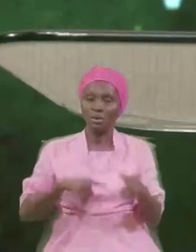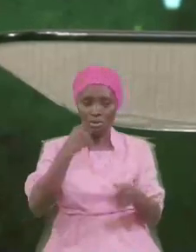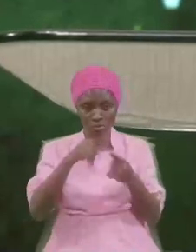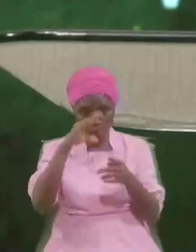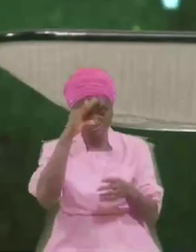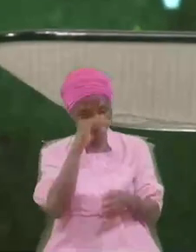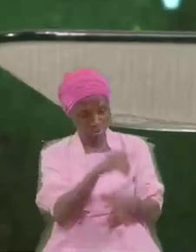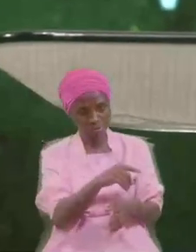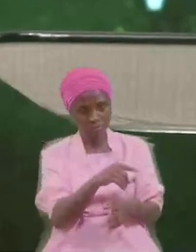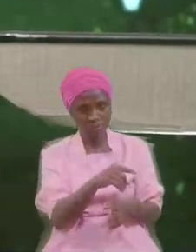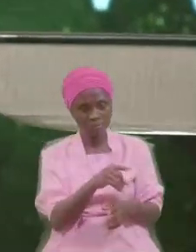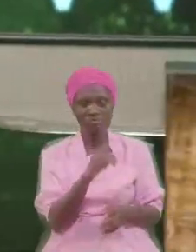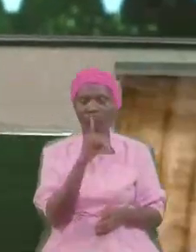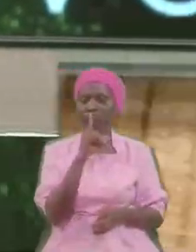dit,